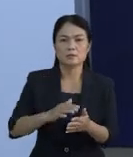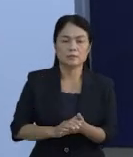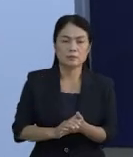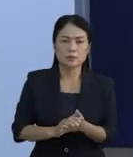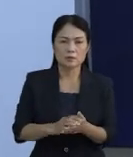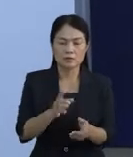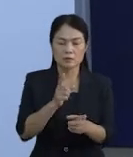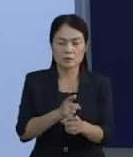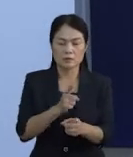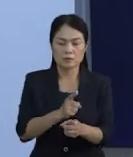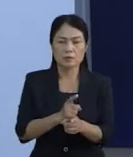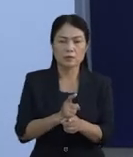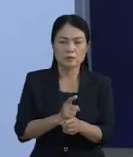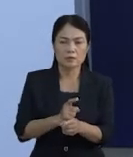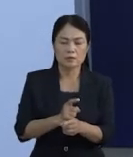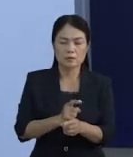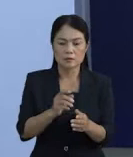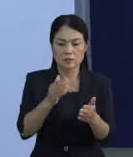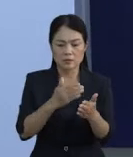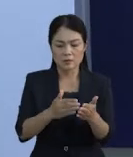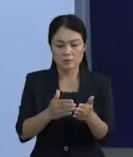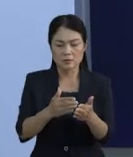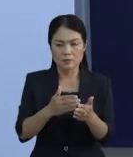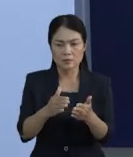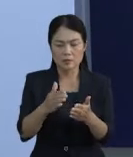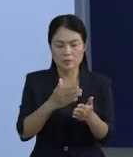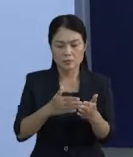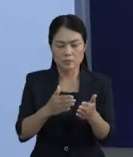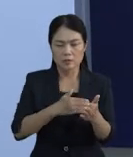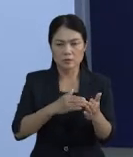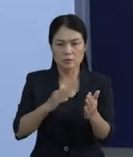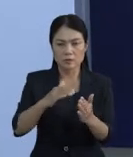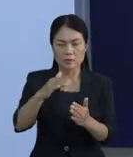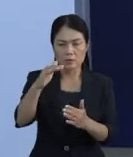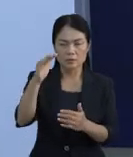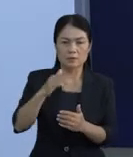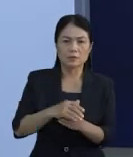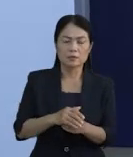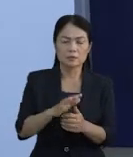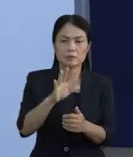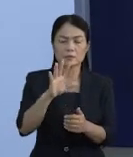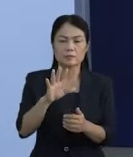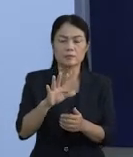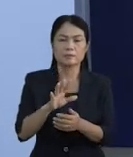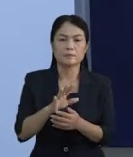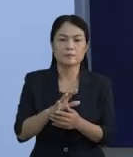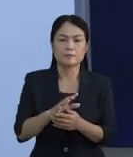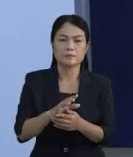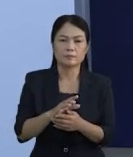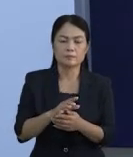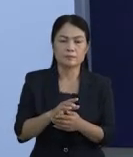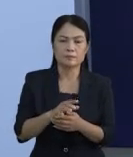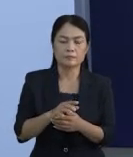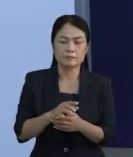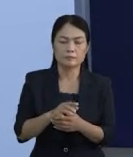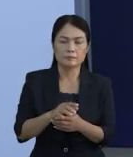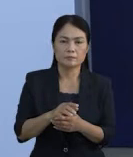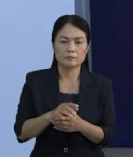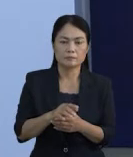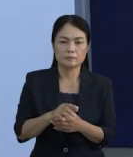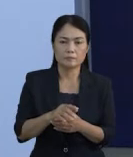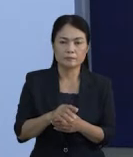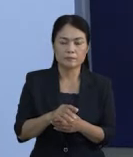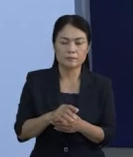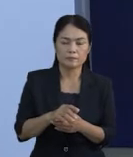dương tới bằng cột lá hơn chúng tới thêm lại ní vía pram sen như nữa còn đấy chúng tới ní buồn buồn